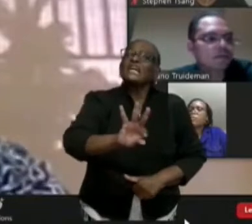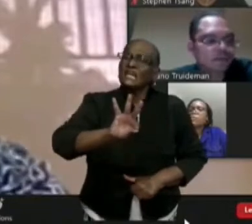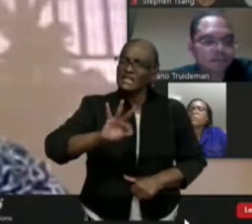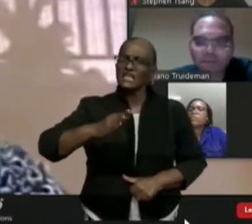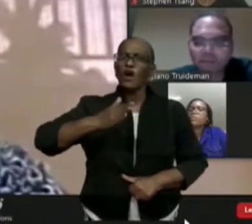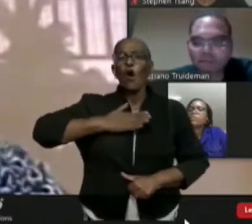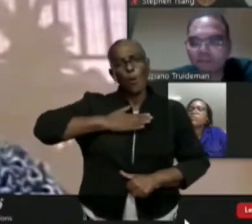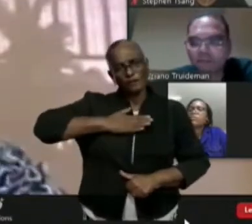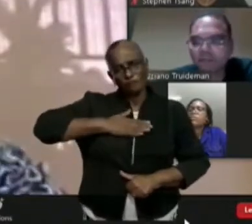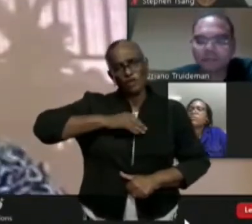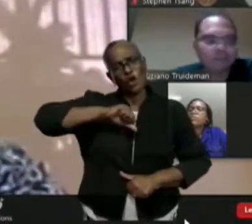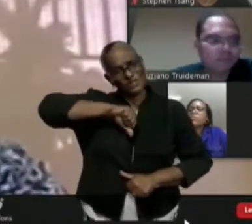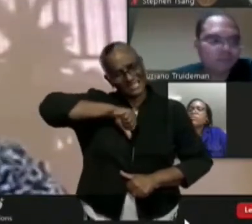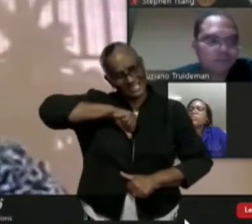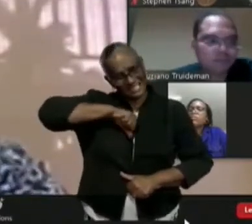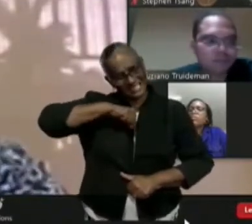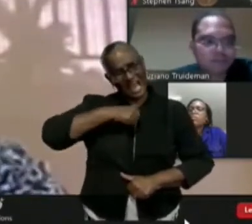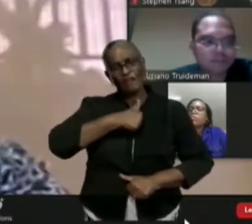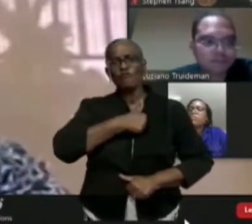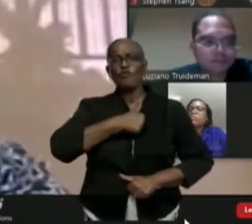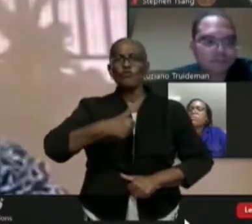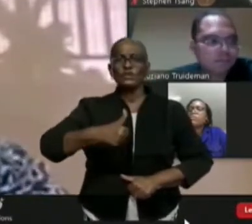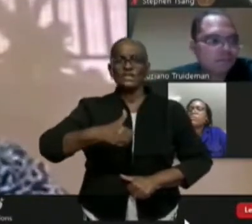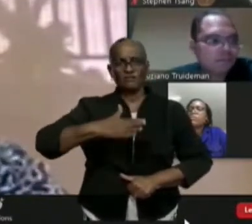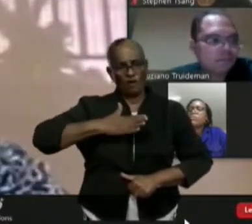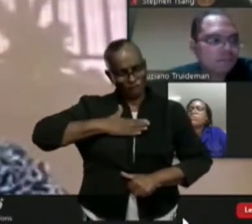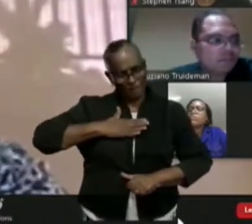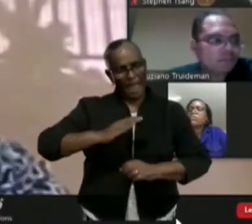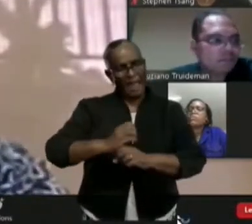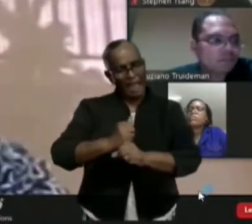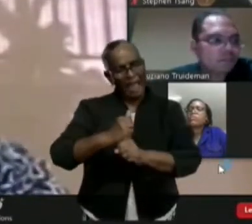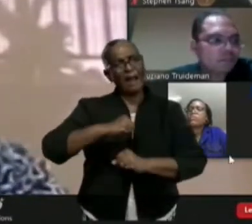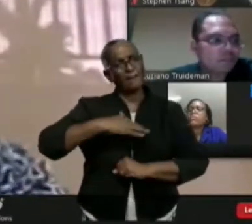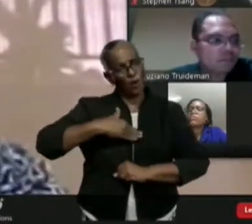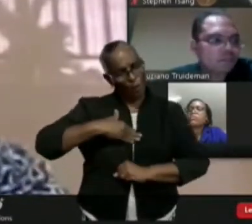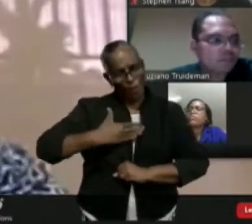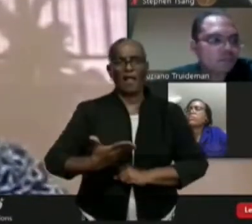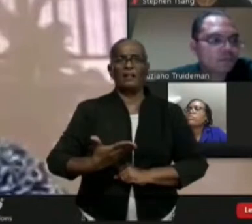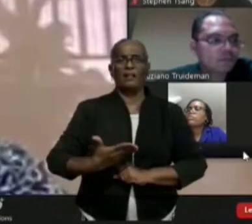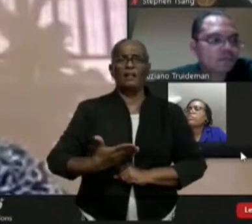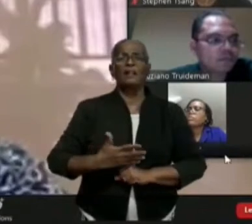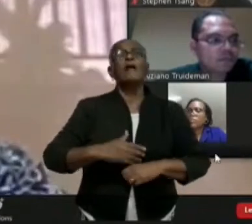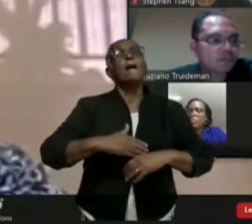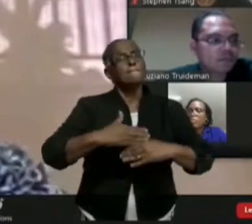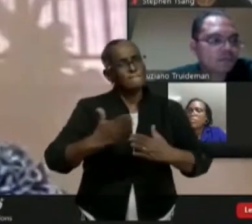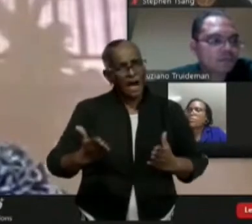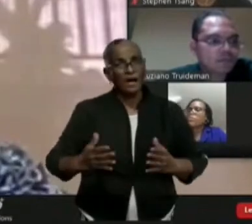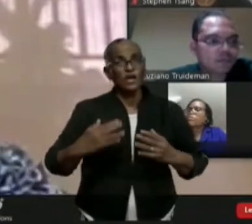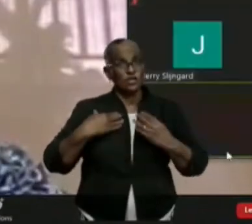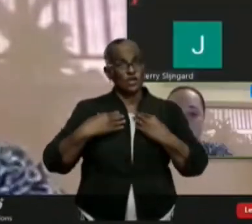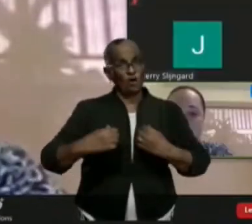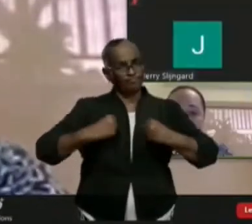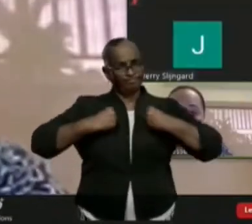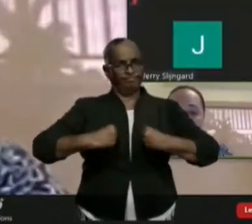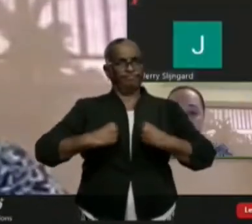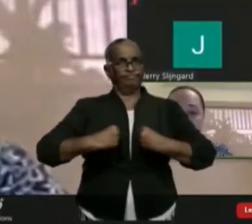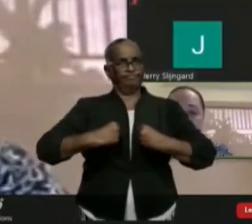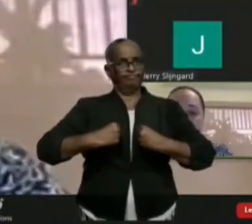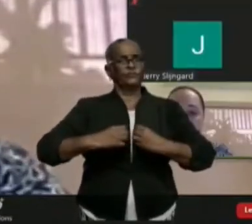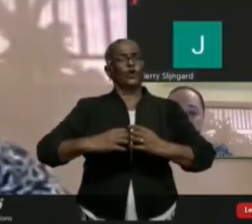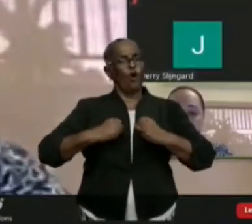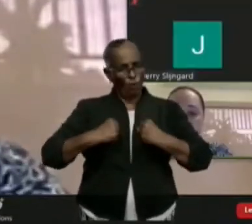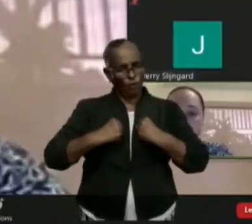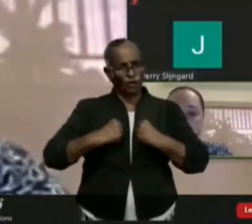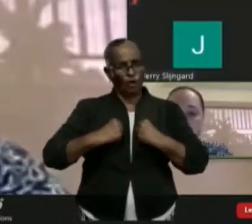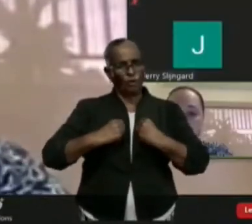hem of haar kan helpen. Dat hebben wij ook vaker gezegd. We hebben gevraagd om uw weerstand zoveel als mogelijk te verhogen.